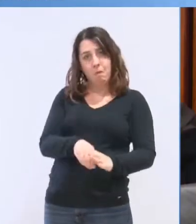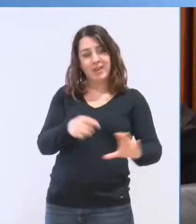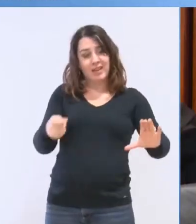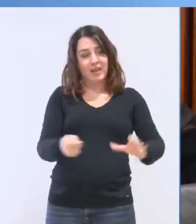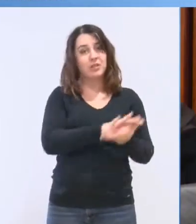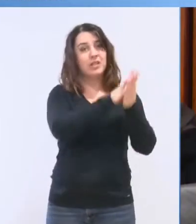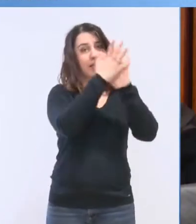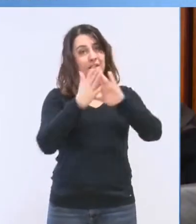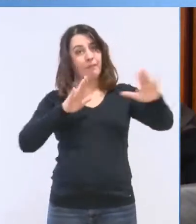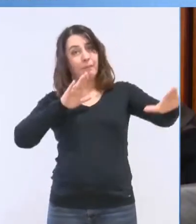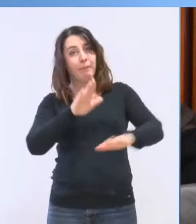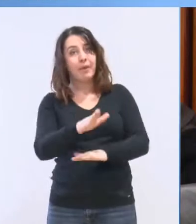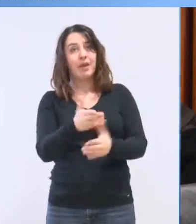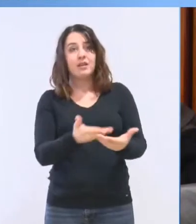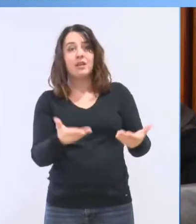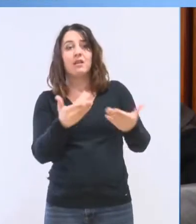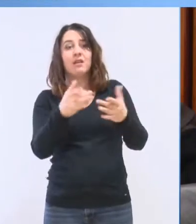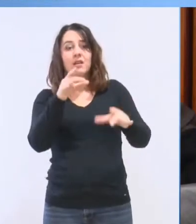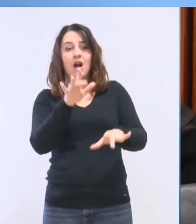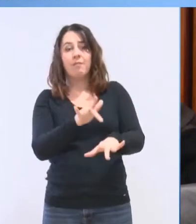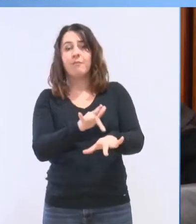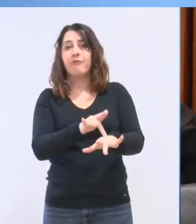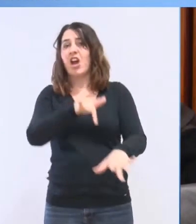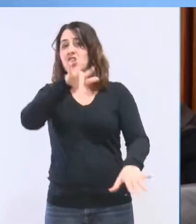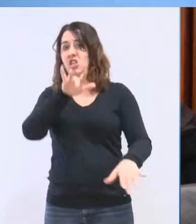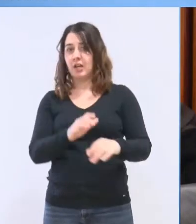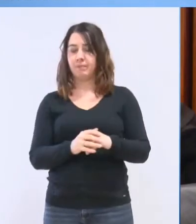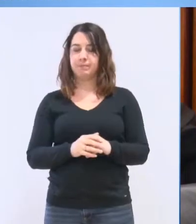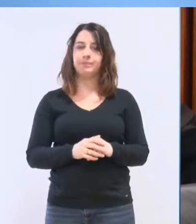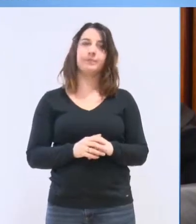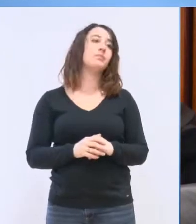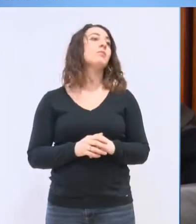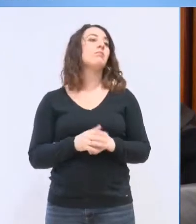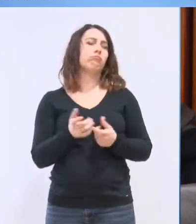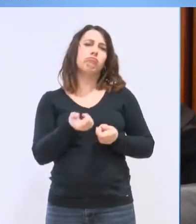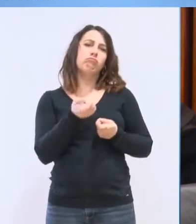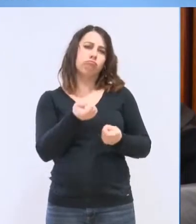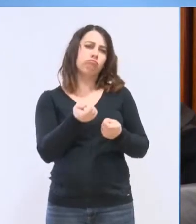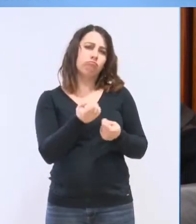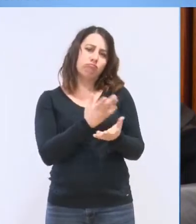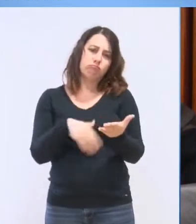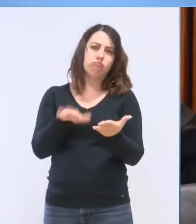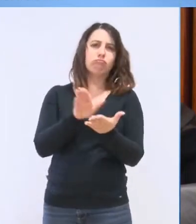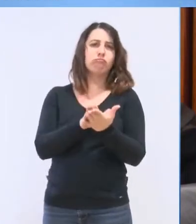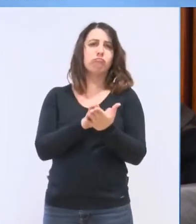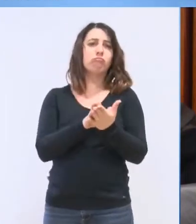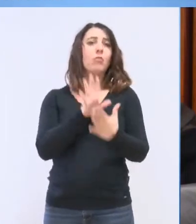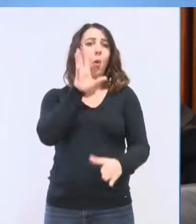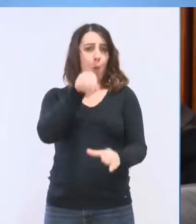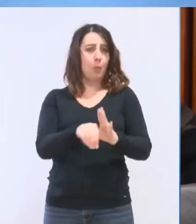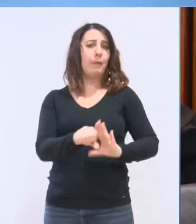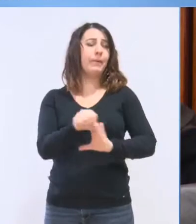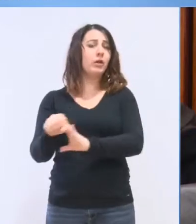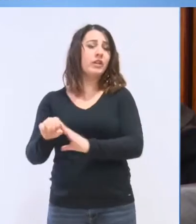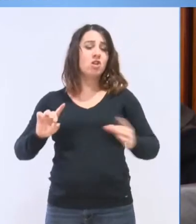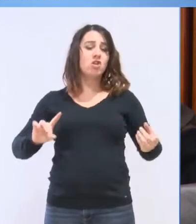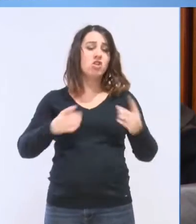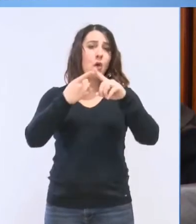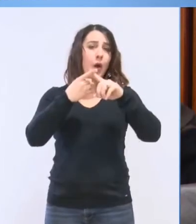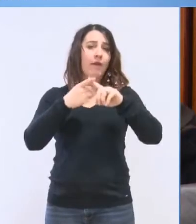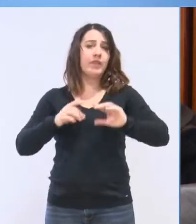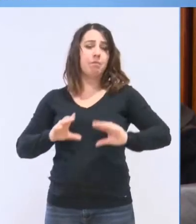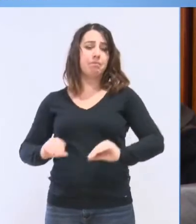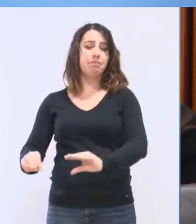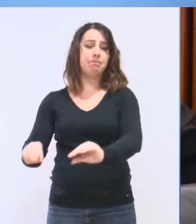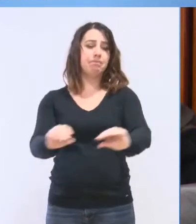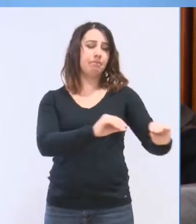éducative particulièrement des plus fragiles. Et j'insisterai de même pour dire dans nos priorités géographiques. Car vous confirmez